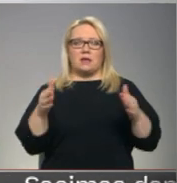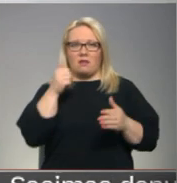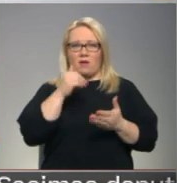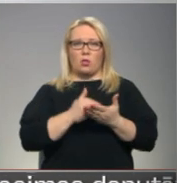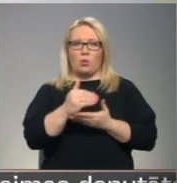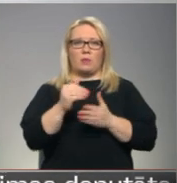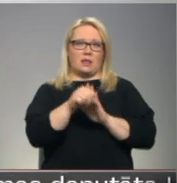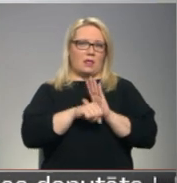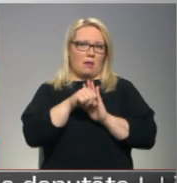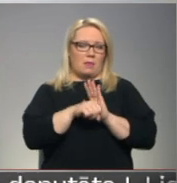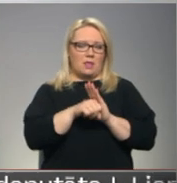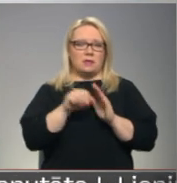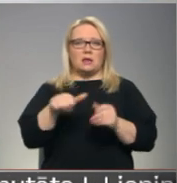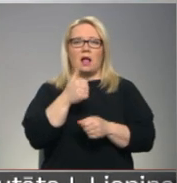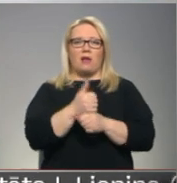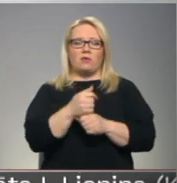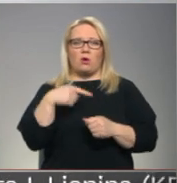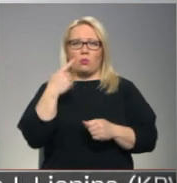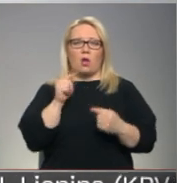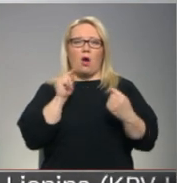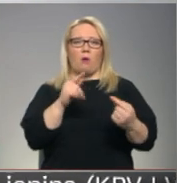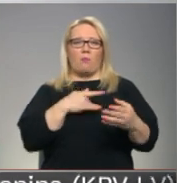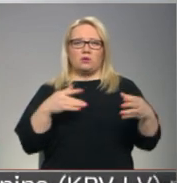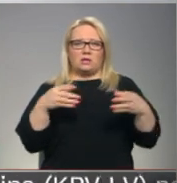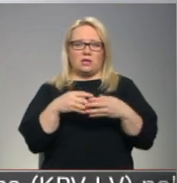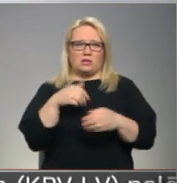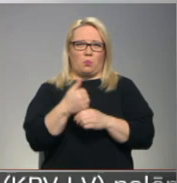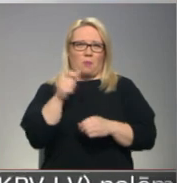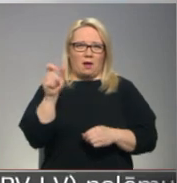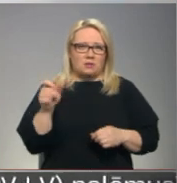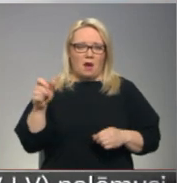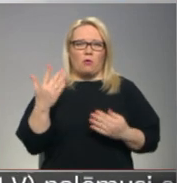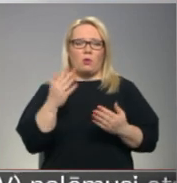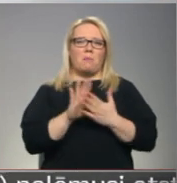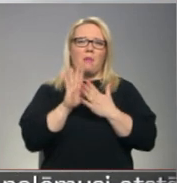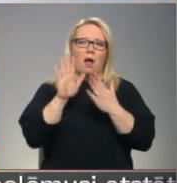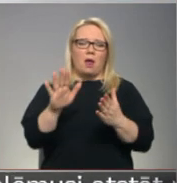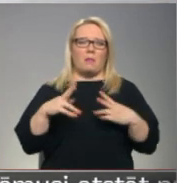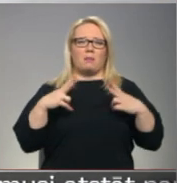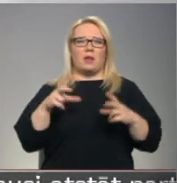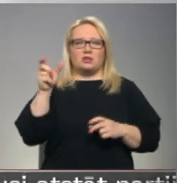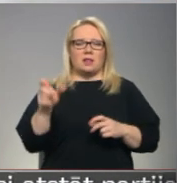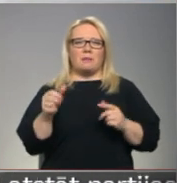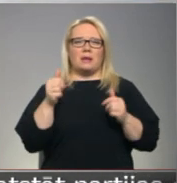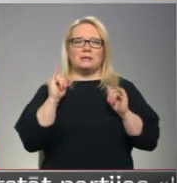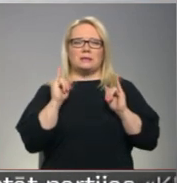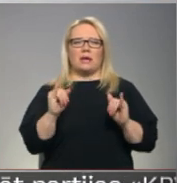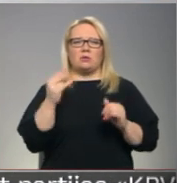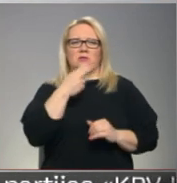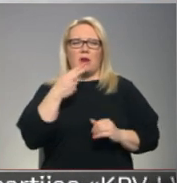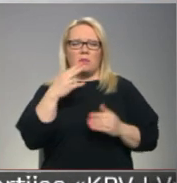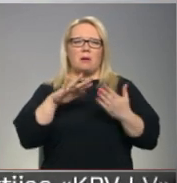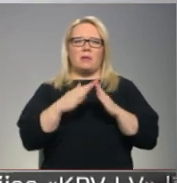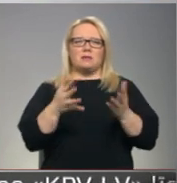turpinās debates, tajās galvenokārt runā opozīcijas pārstāvi, kuri Ušakovam pārmet sliktu saimniekošanu gan